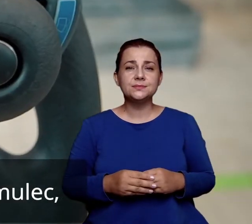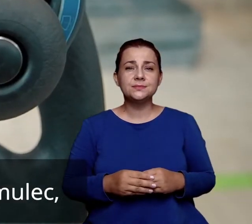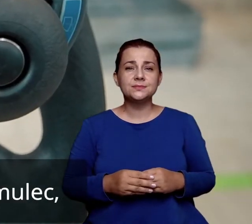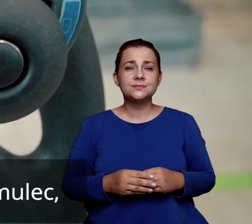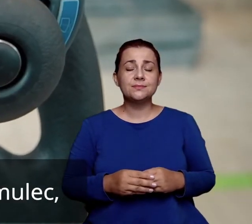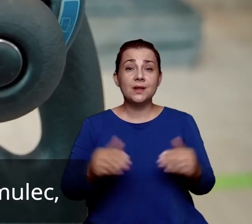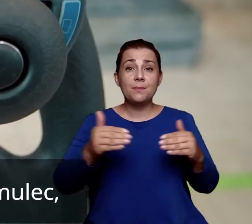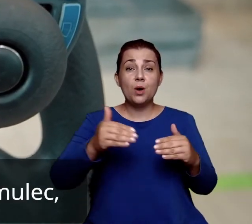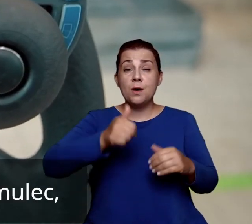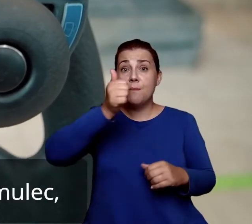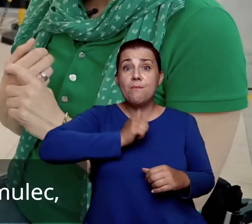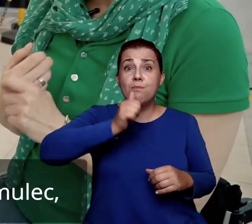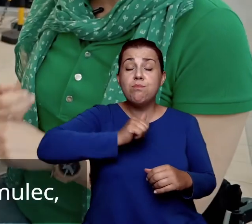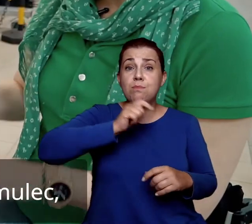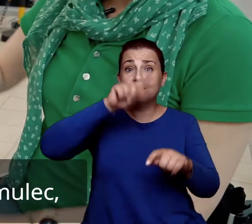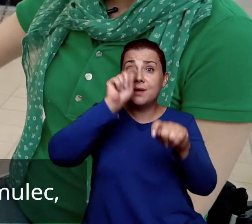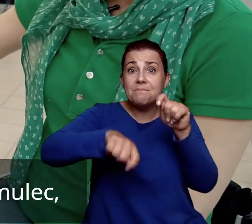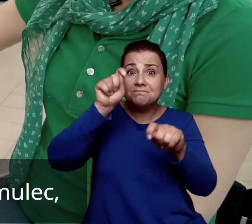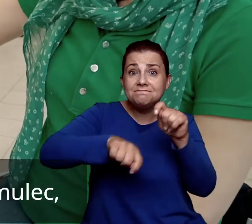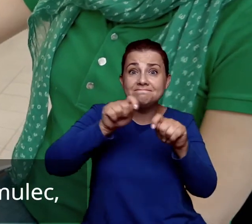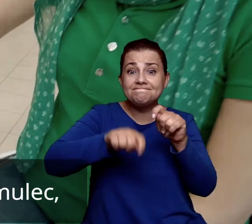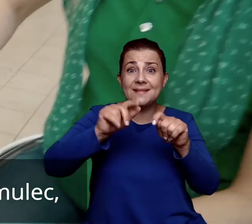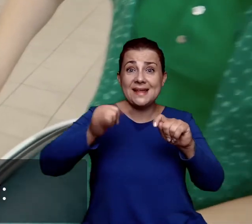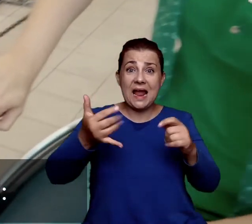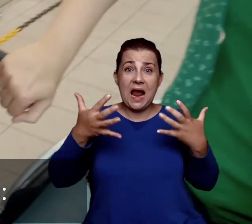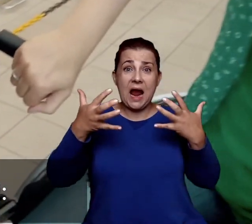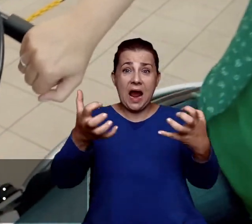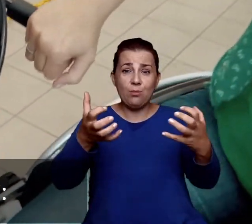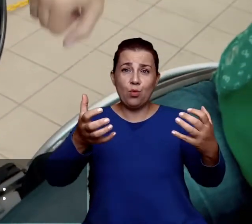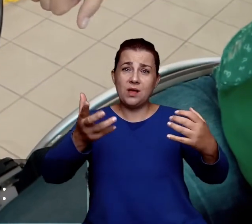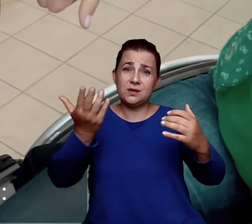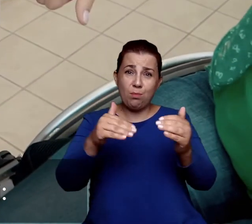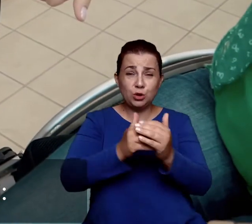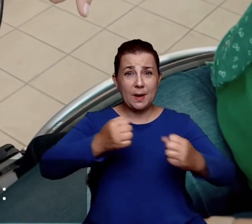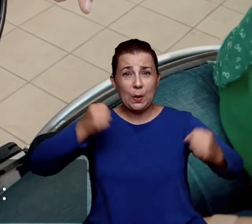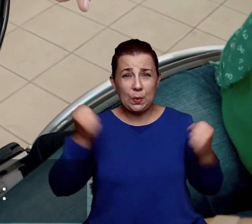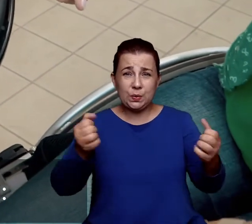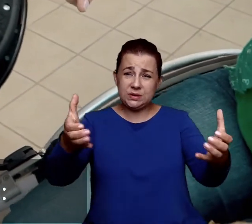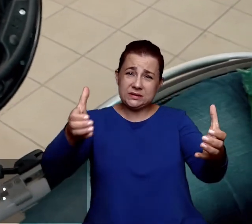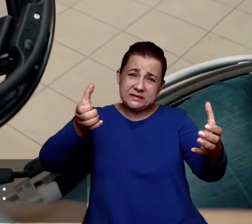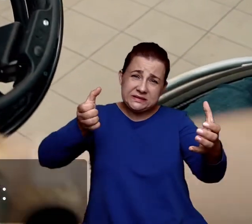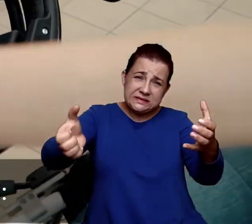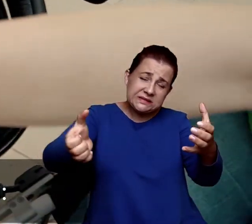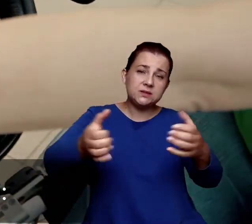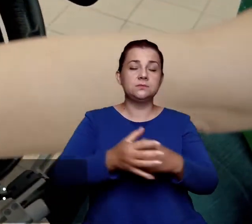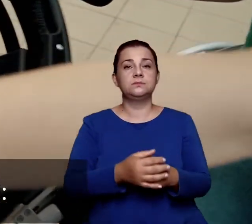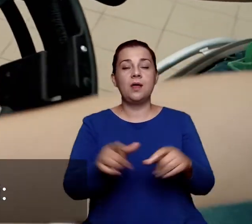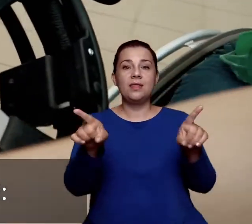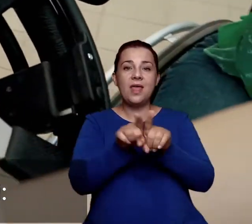możemy sprawdzić siłę nacisku na hamulec, bądź siłę nacisku